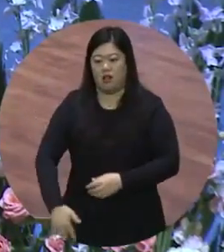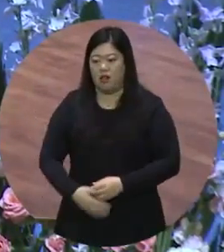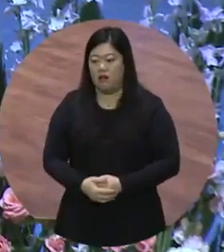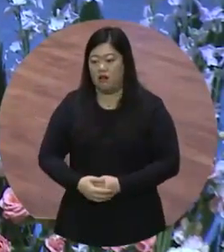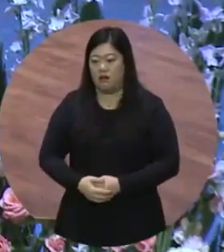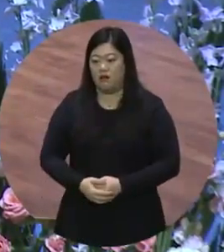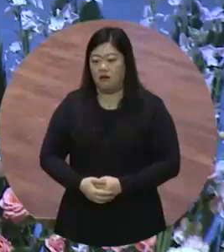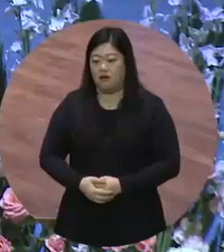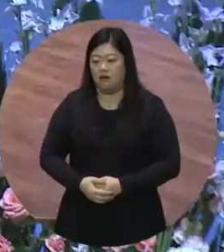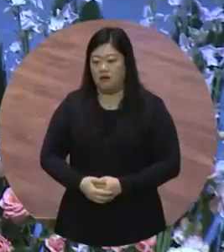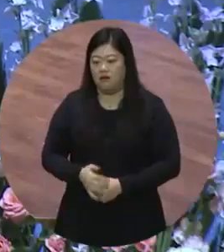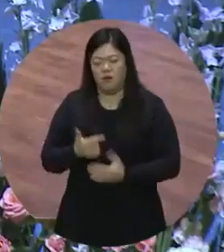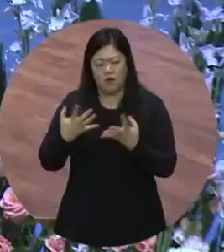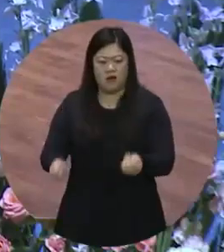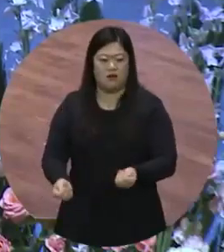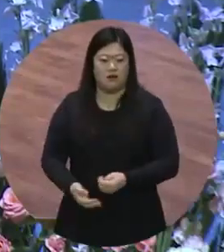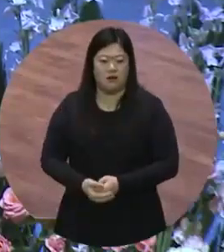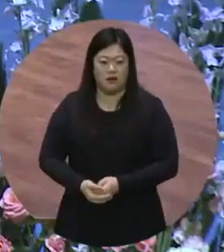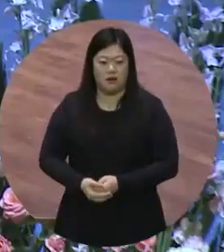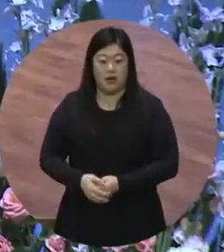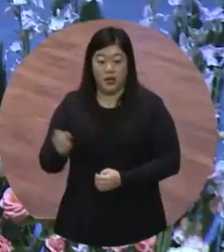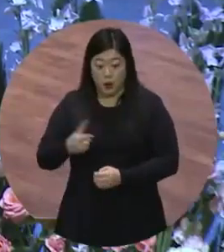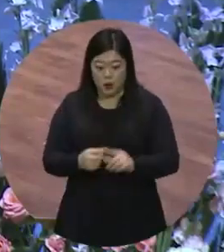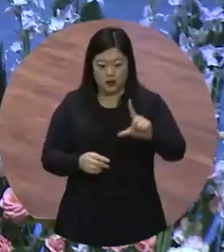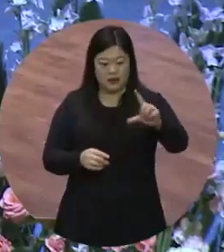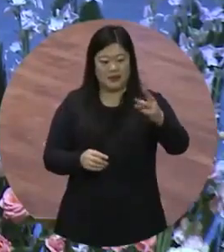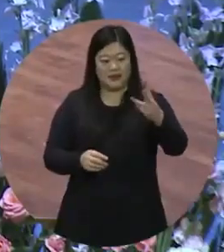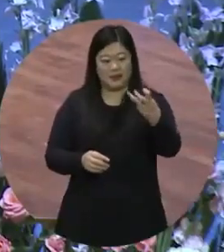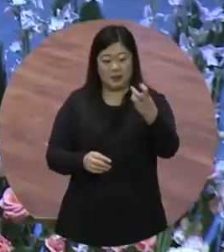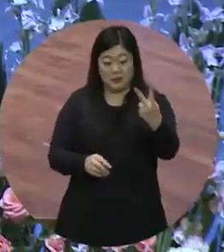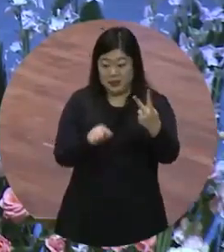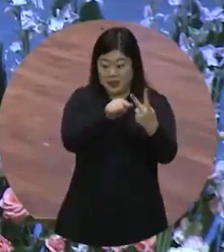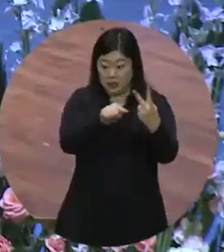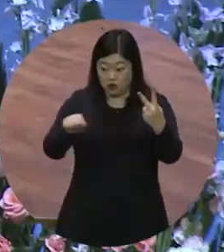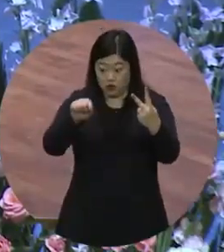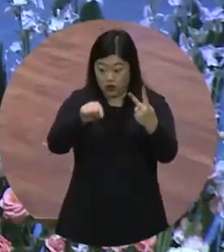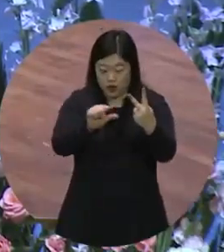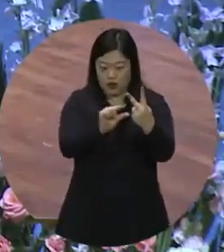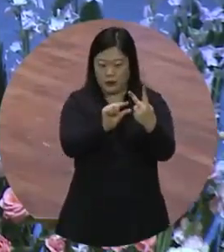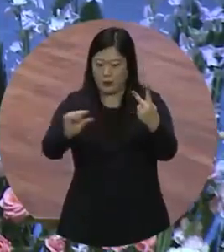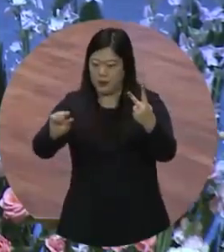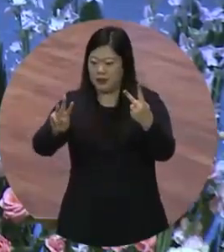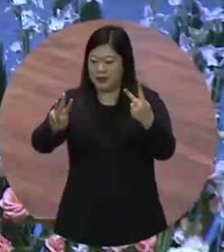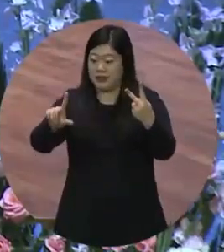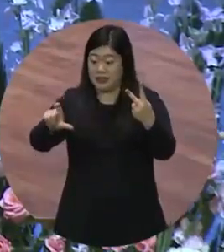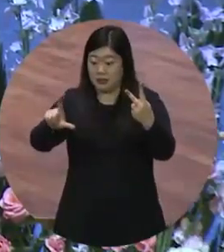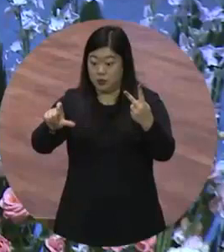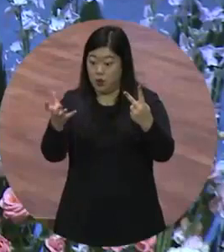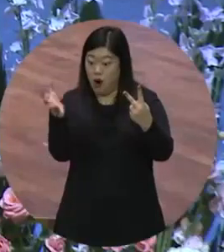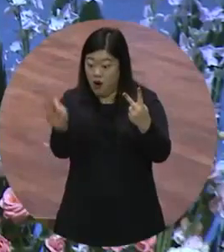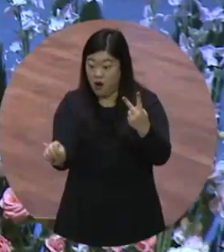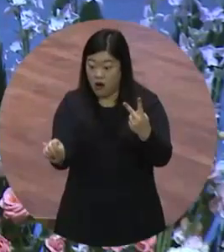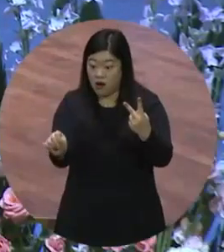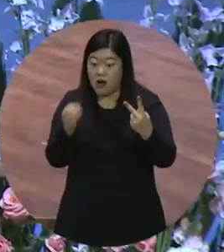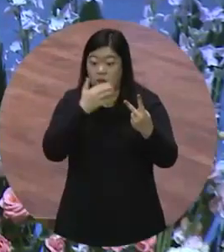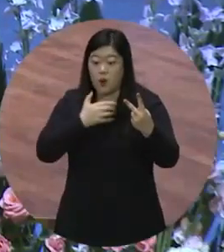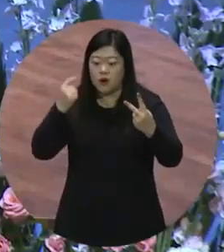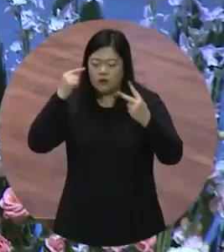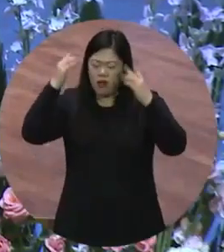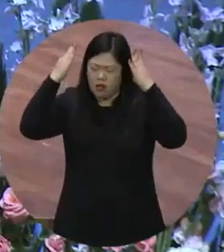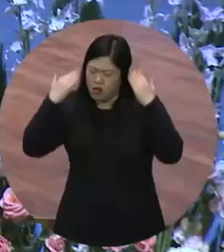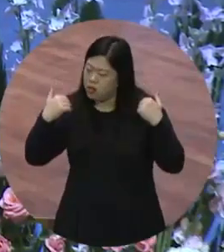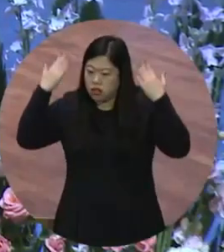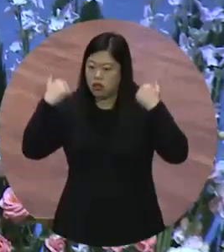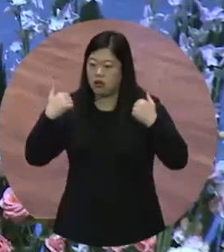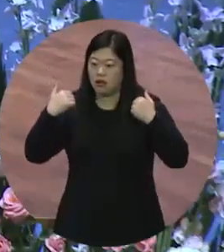이 가운데서 15억 정도는 전혀 복음을 들어본 적이 없어요. 15억